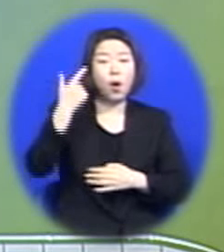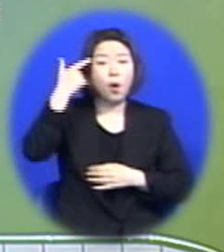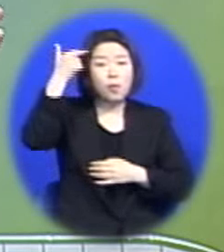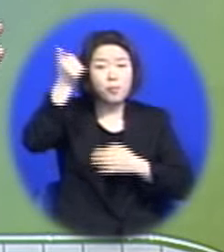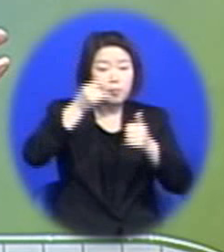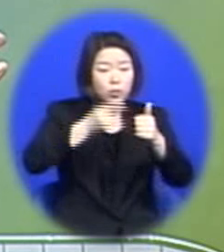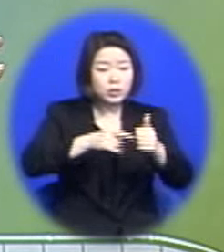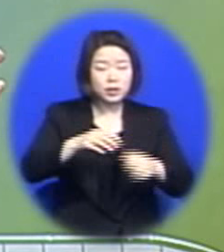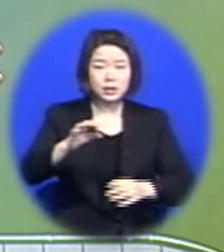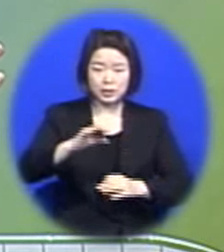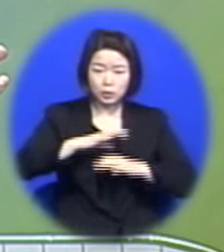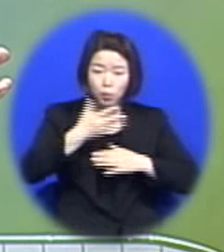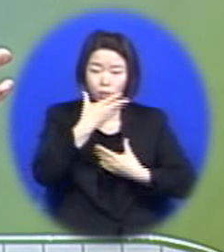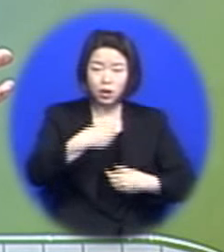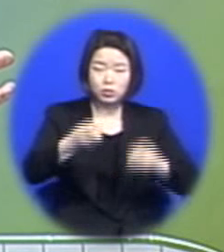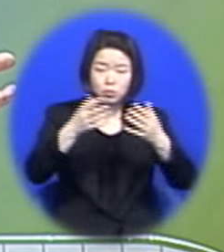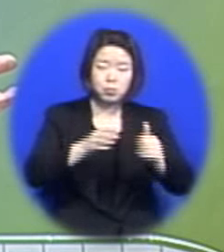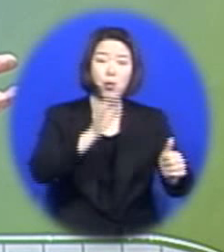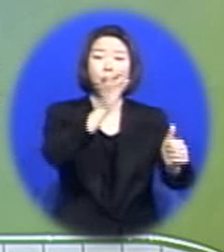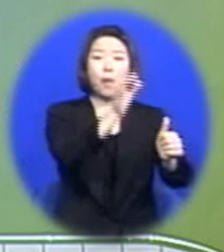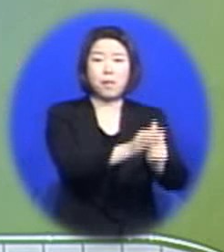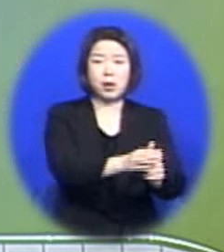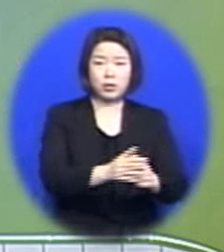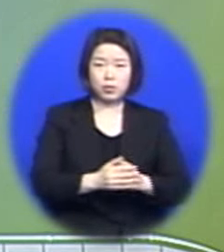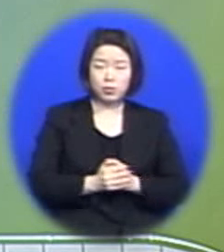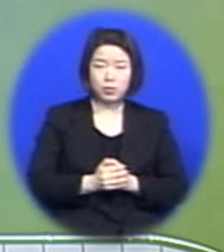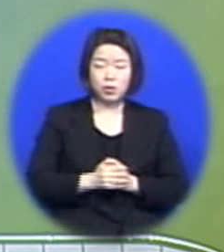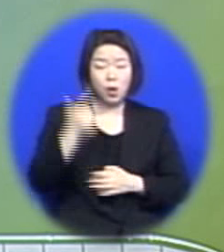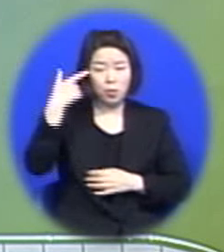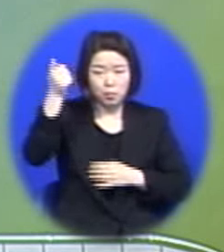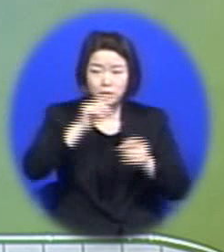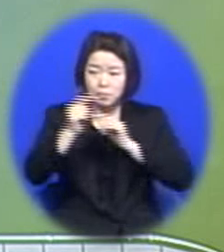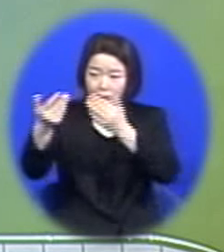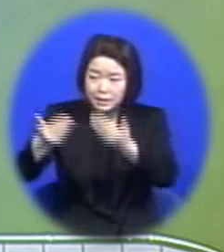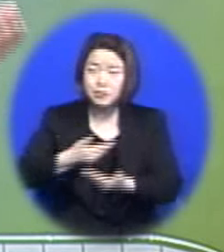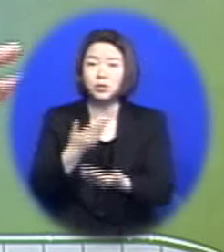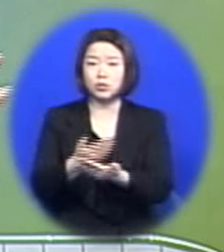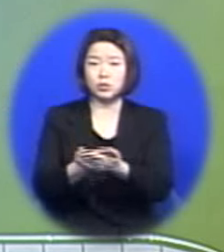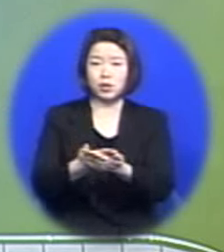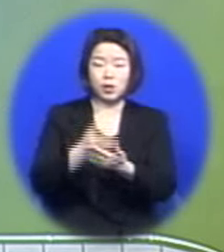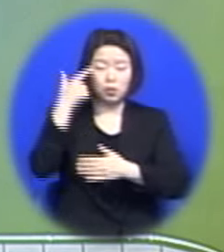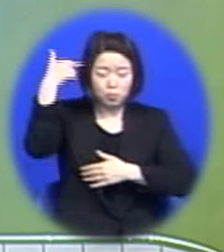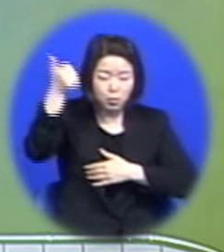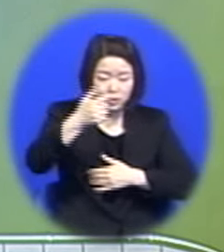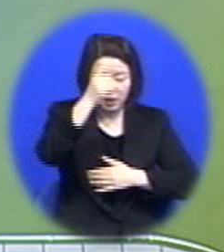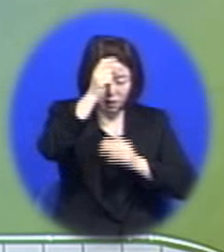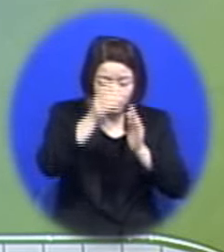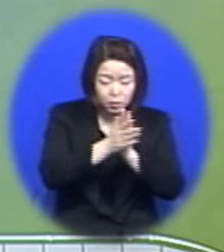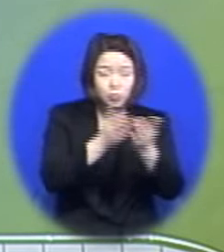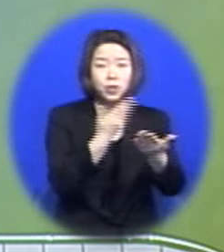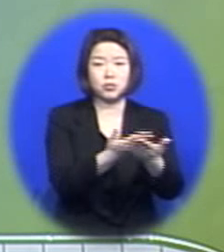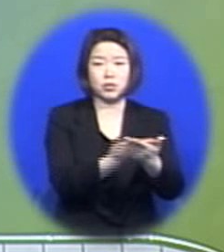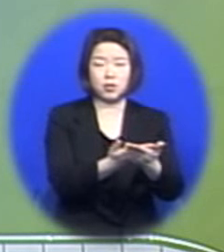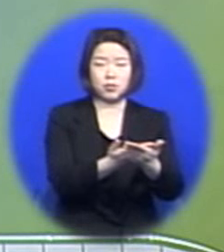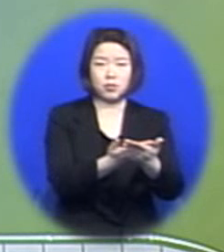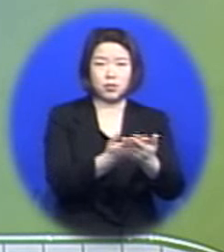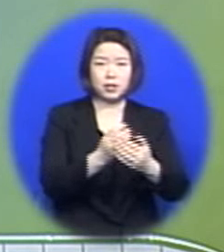목사에게 그 놀라운 축복을 넘겨버려요. 목사님 말씀해 주세요. 목사님 기도해 주세요.